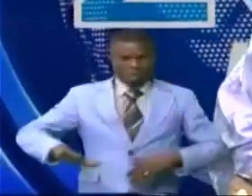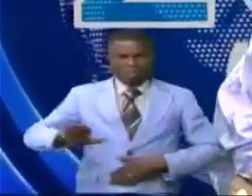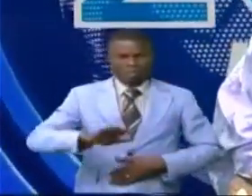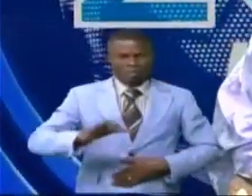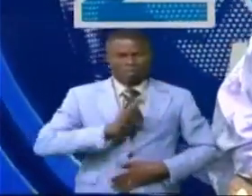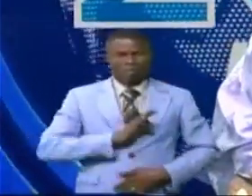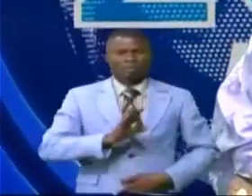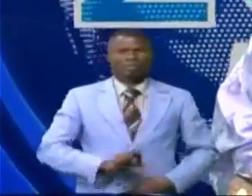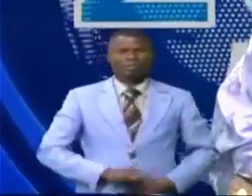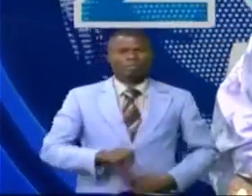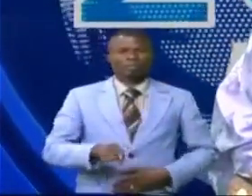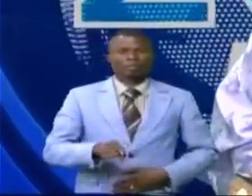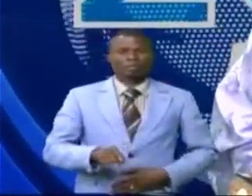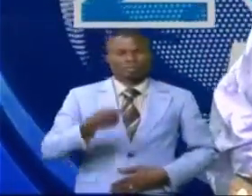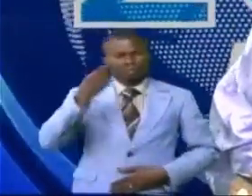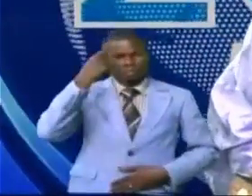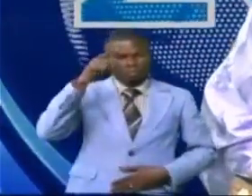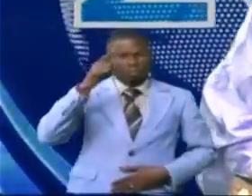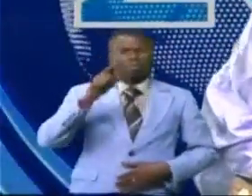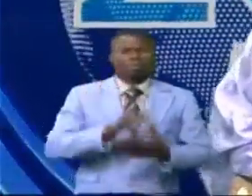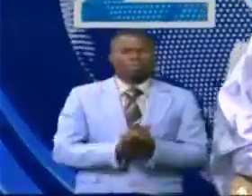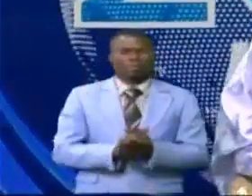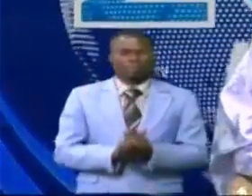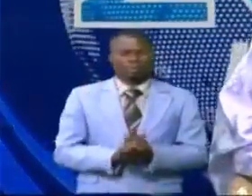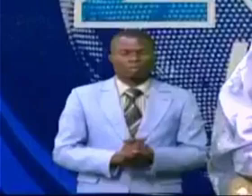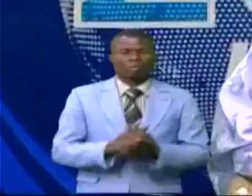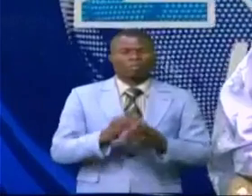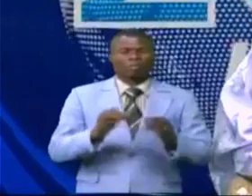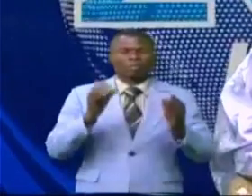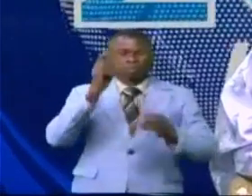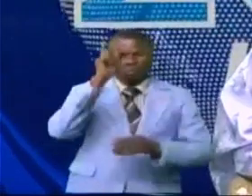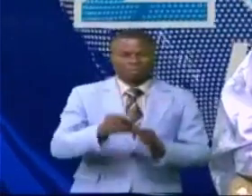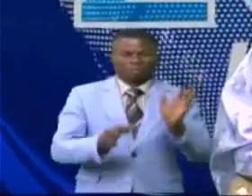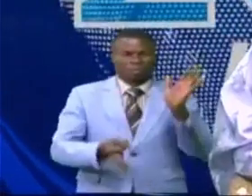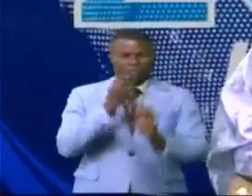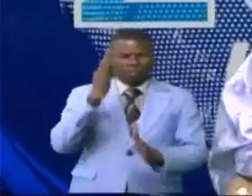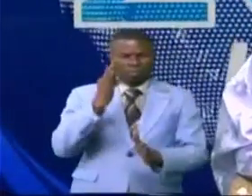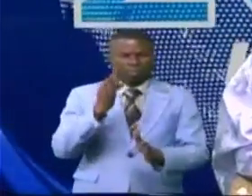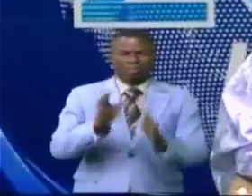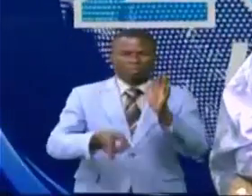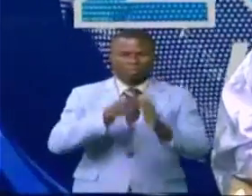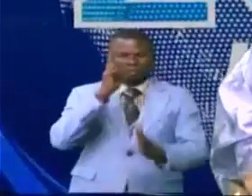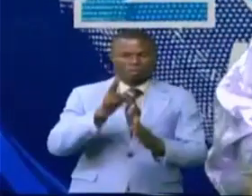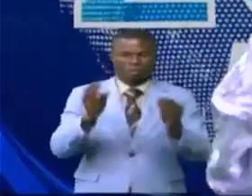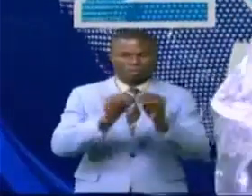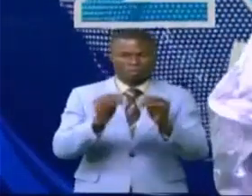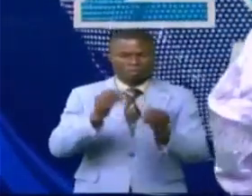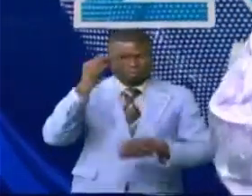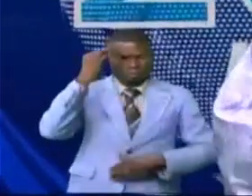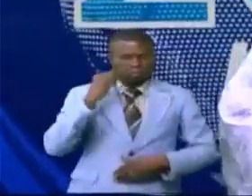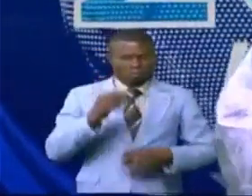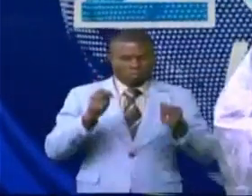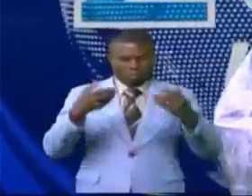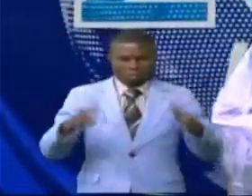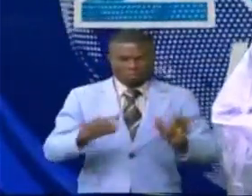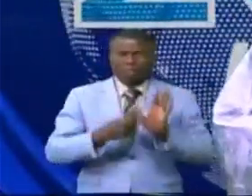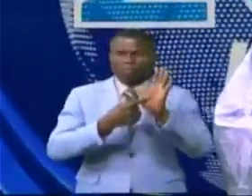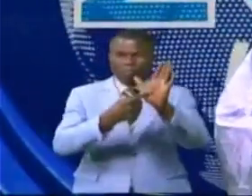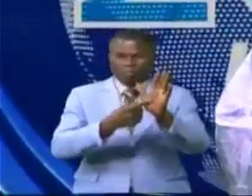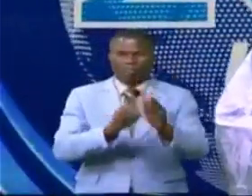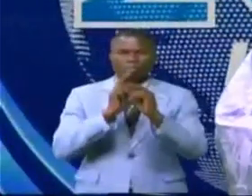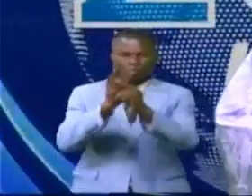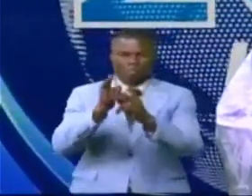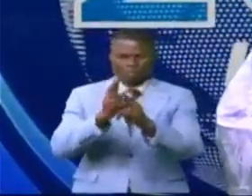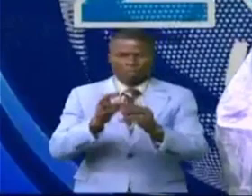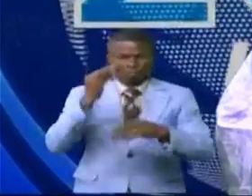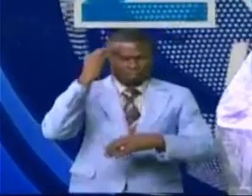République, Félix-Antoine Tshisekedi Tshilombo, pour la 112e réunion du Conseil des ministres. Juste après ce journal, vous suivrez le compte-rendu